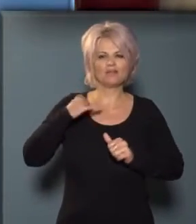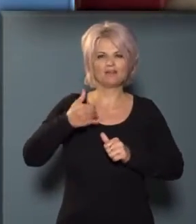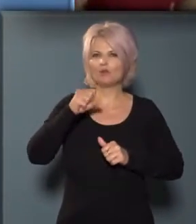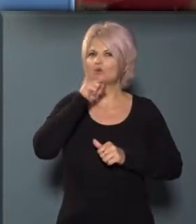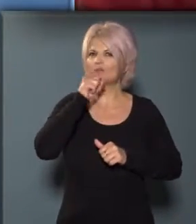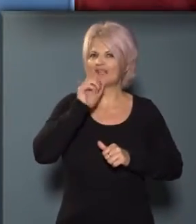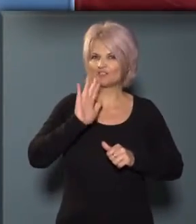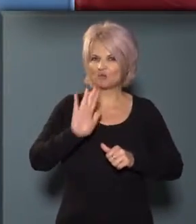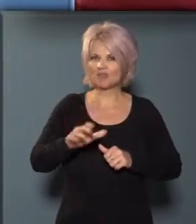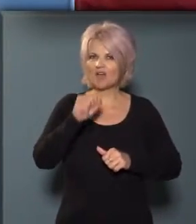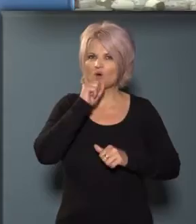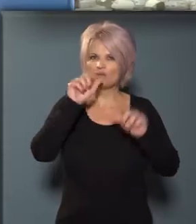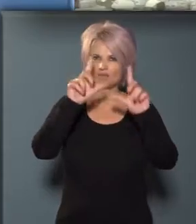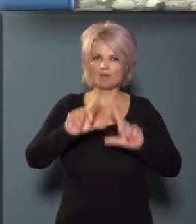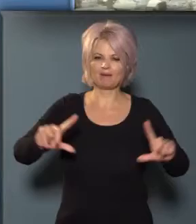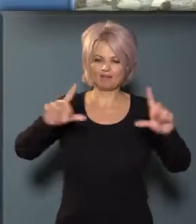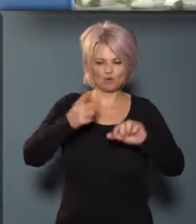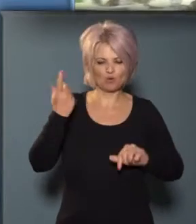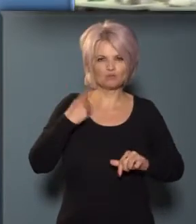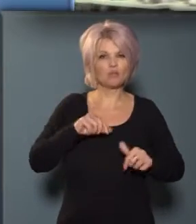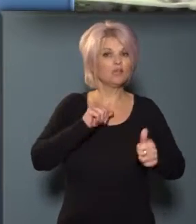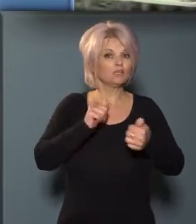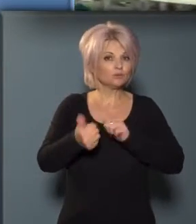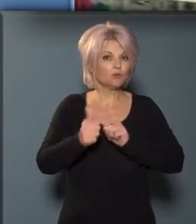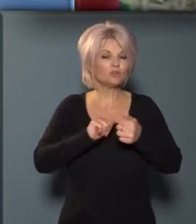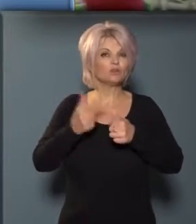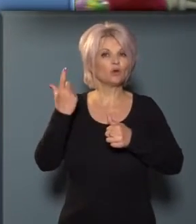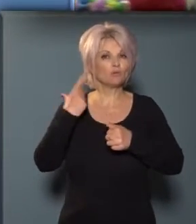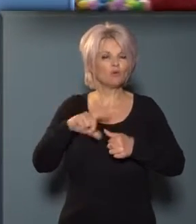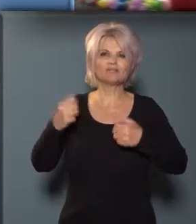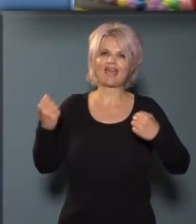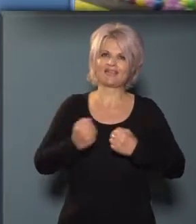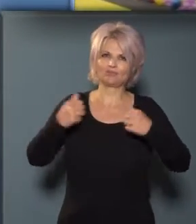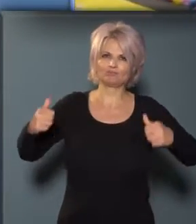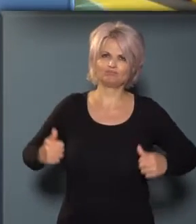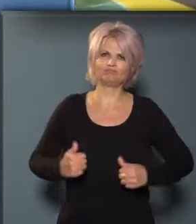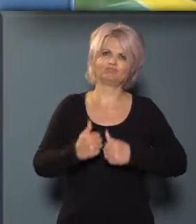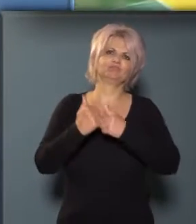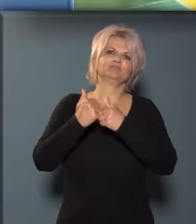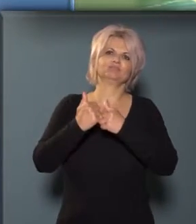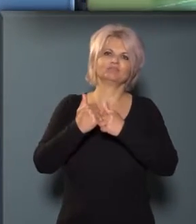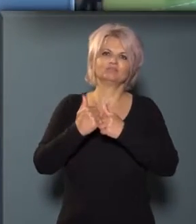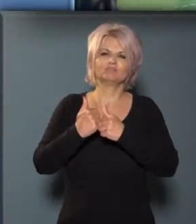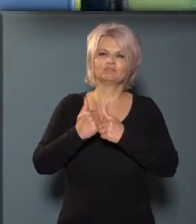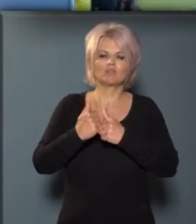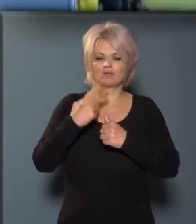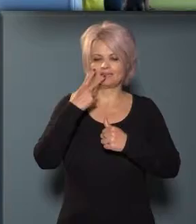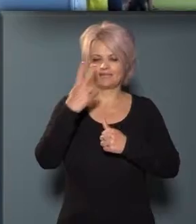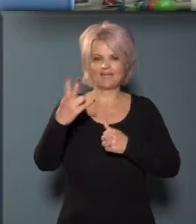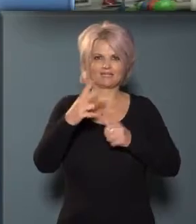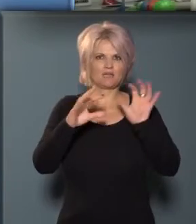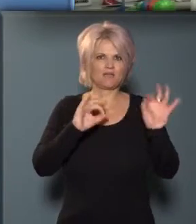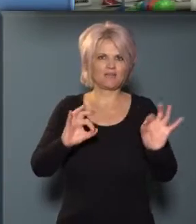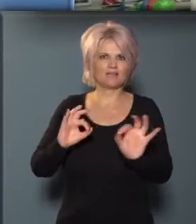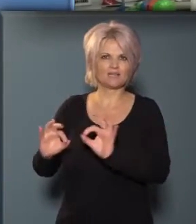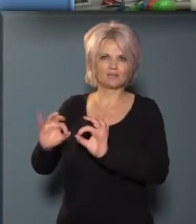óvodásoknak. Óvodapedagógus volt, sportoló volt, edző volt, és az egész összeállt valamivé. Amikor nézi ezeket a